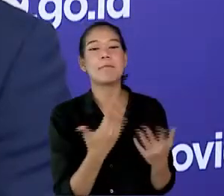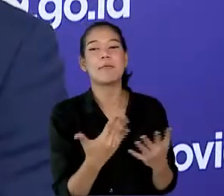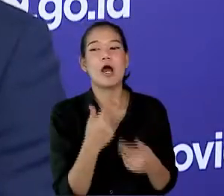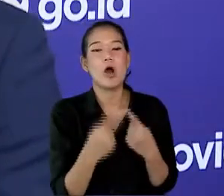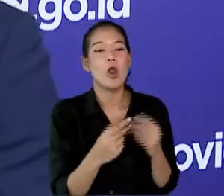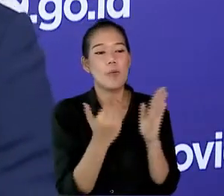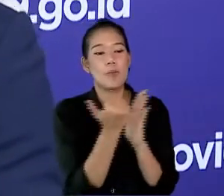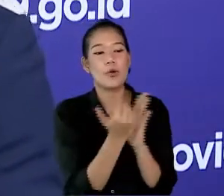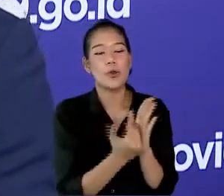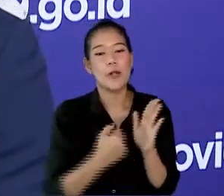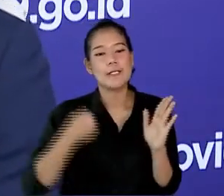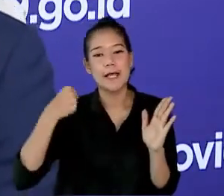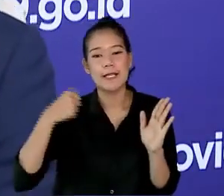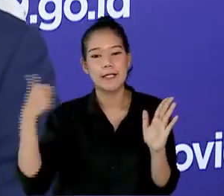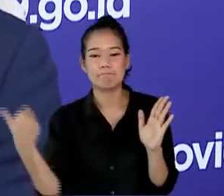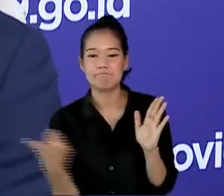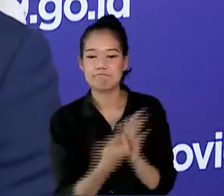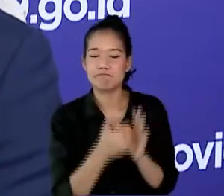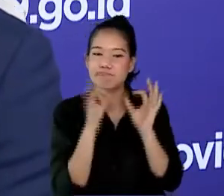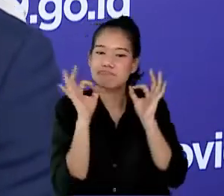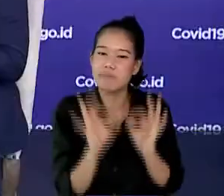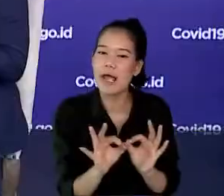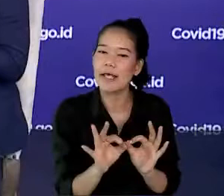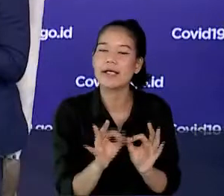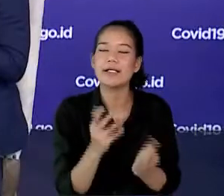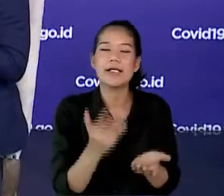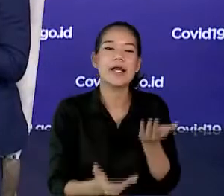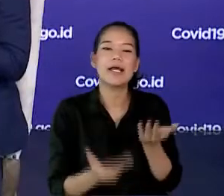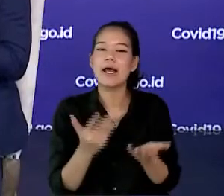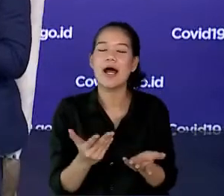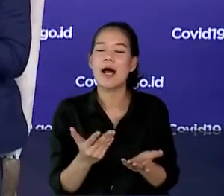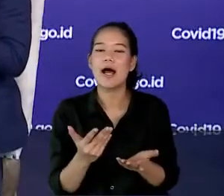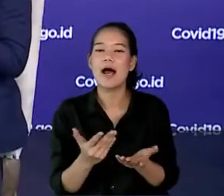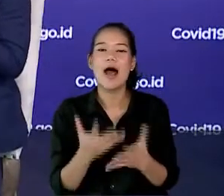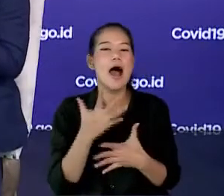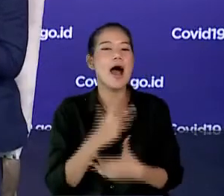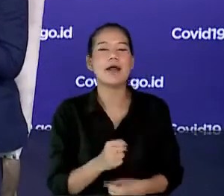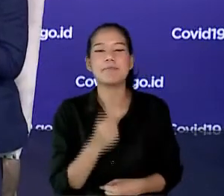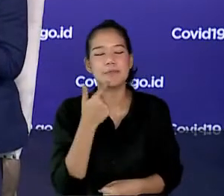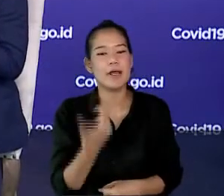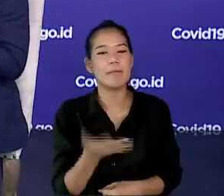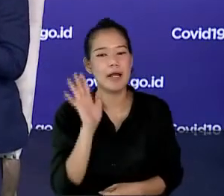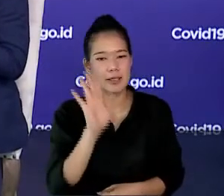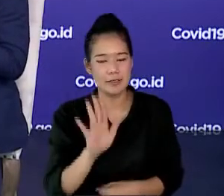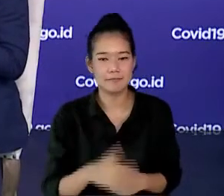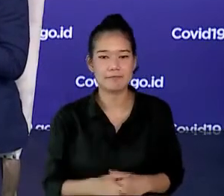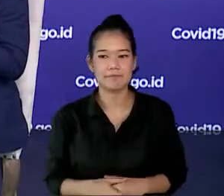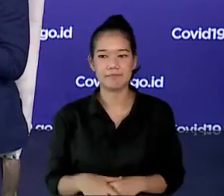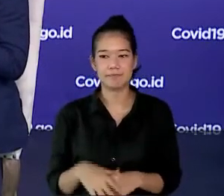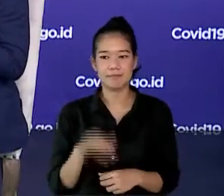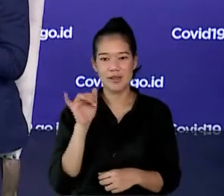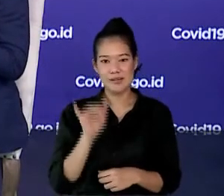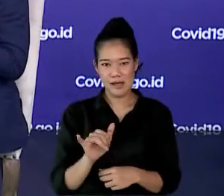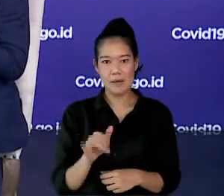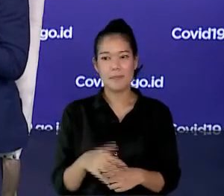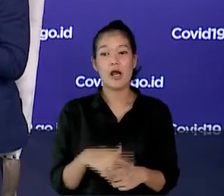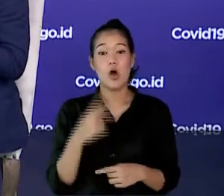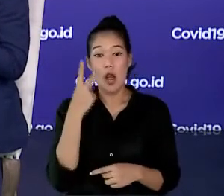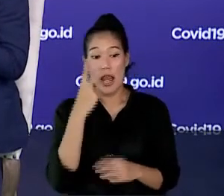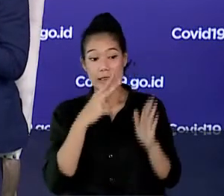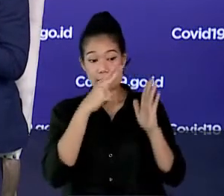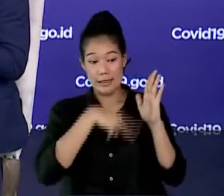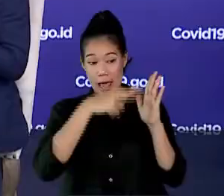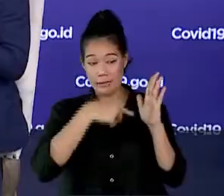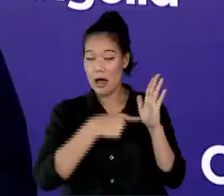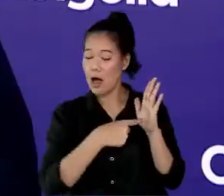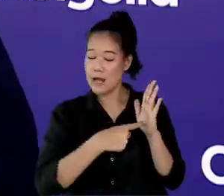bagaimana jika protokol kesehatan diterapkan dengan baik? Kira-kira apa harapannya nanti ke depannya, Mas Soni? Jadi secara statistik